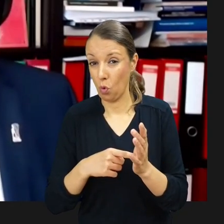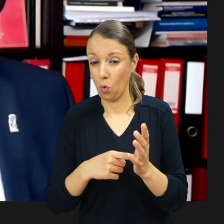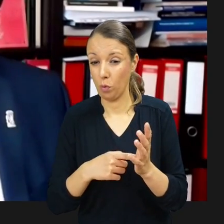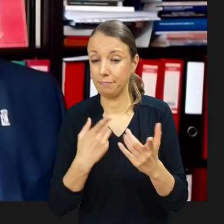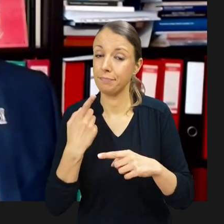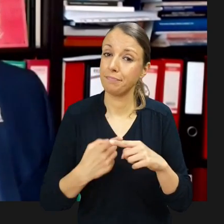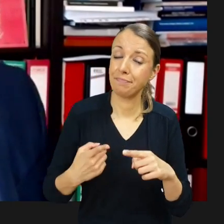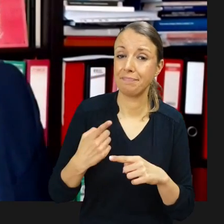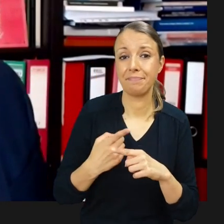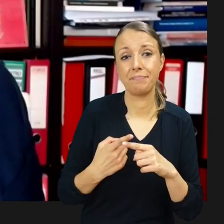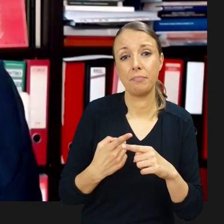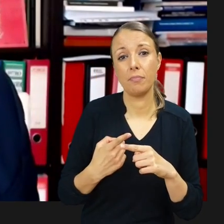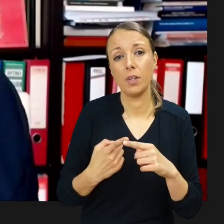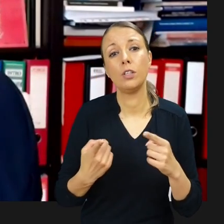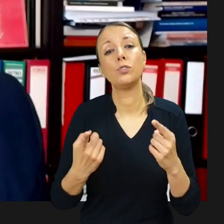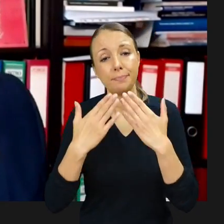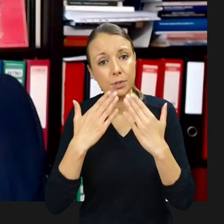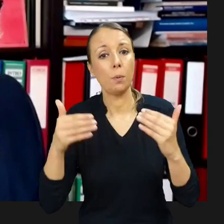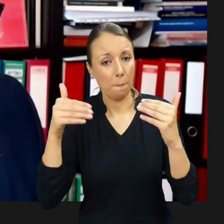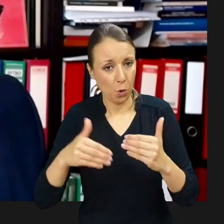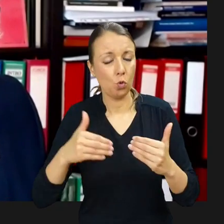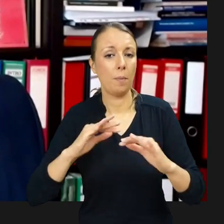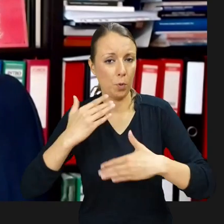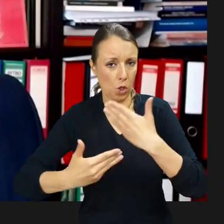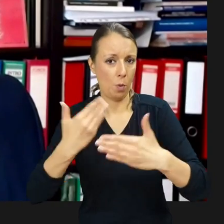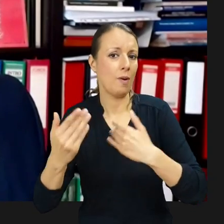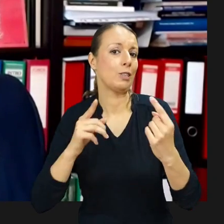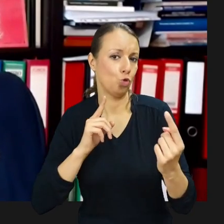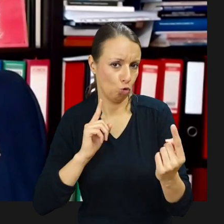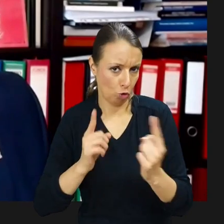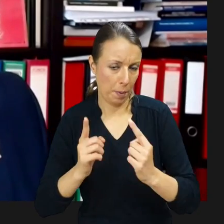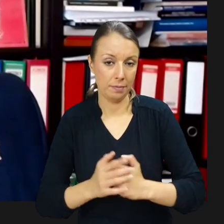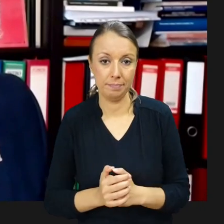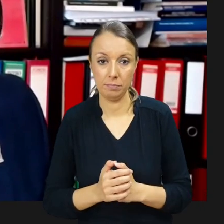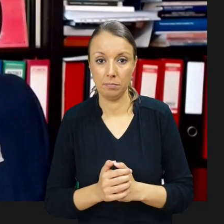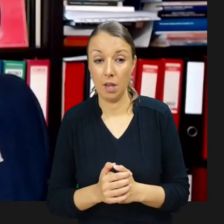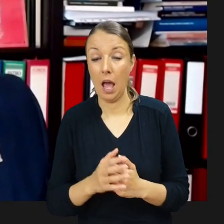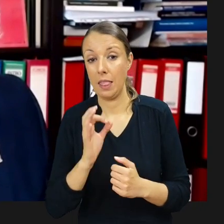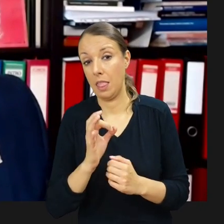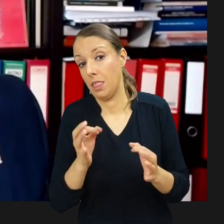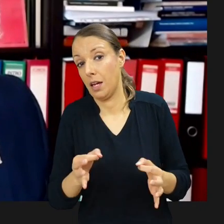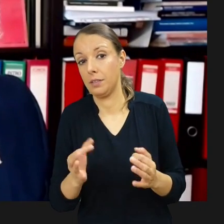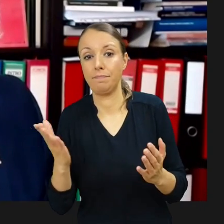mogą nam przyspieszyć to postępowanie. Czy to będzie się działo w postępowaniu cywilnym czy karnym?